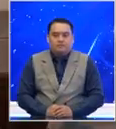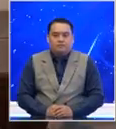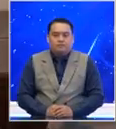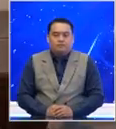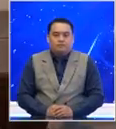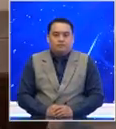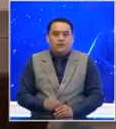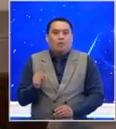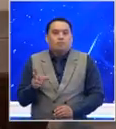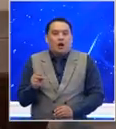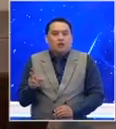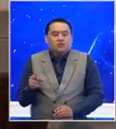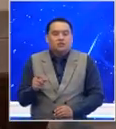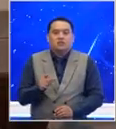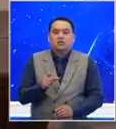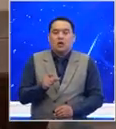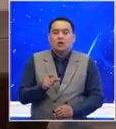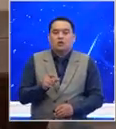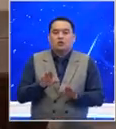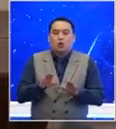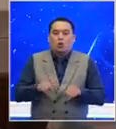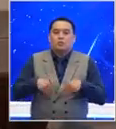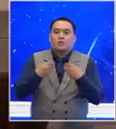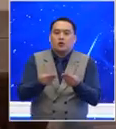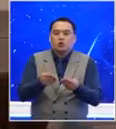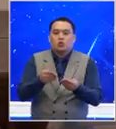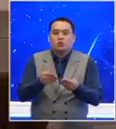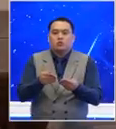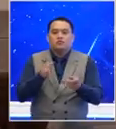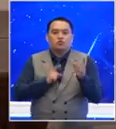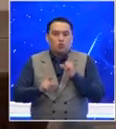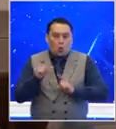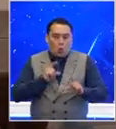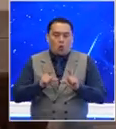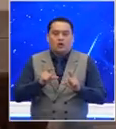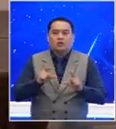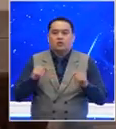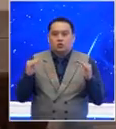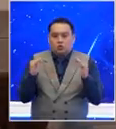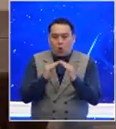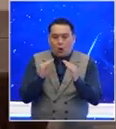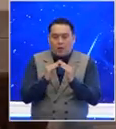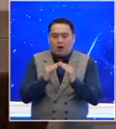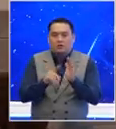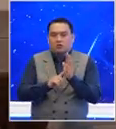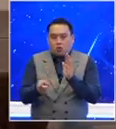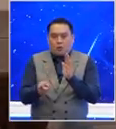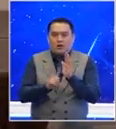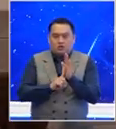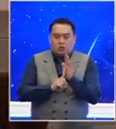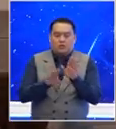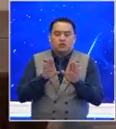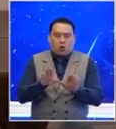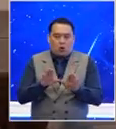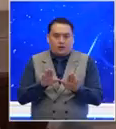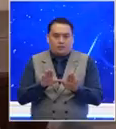билеты предназначены для передвижения учащихся и студентов из дома до школы, а также из школы